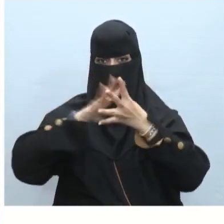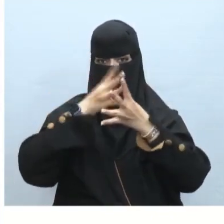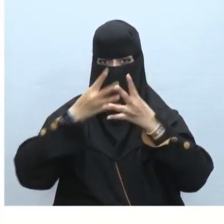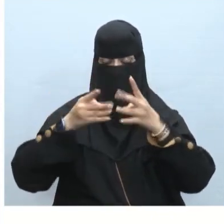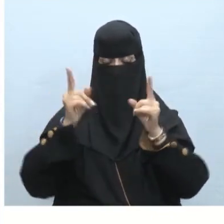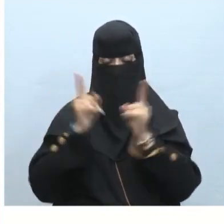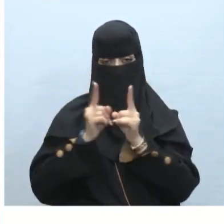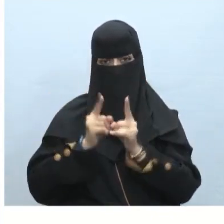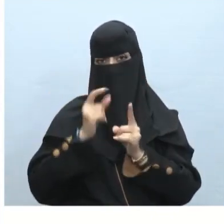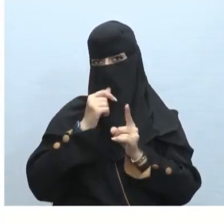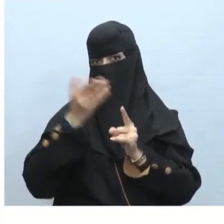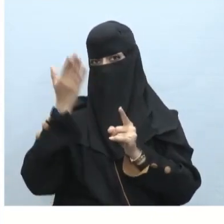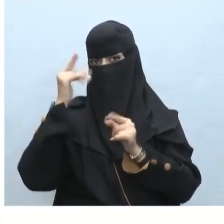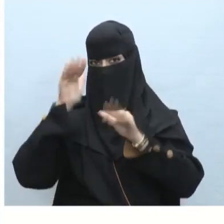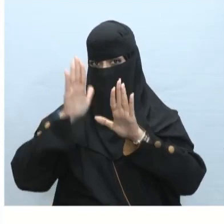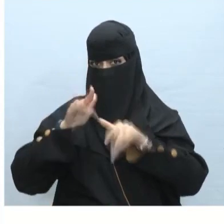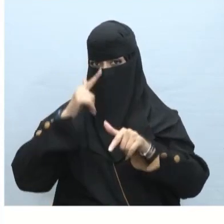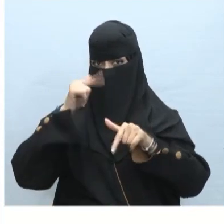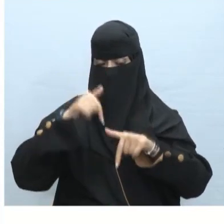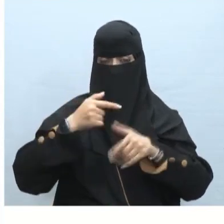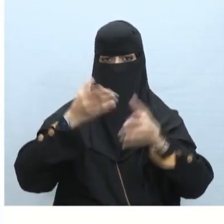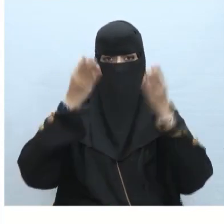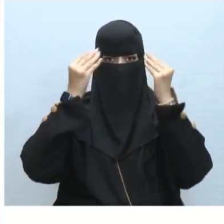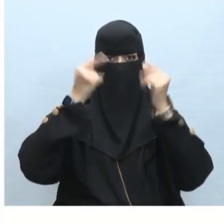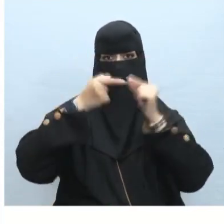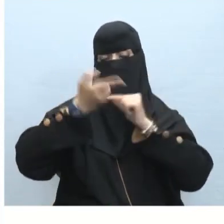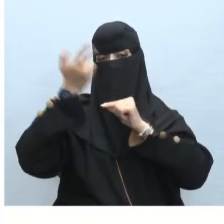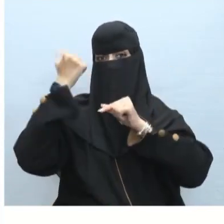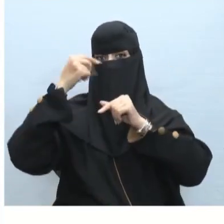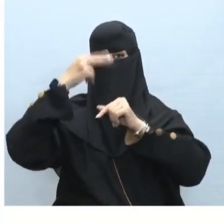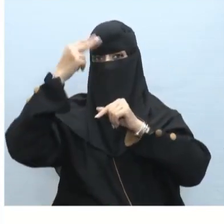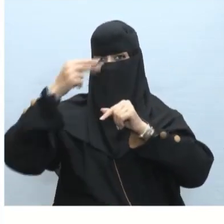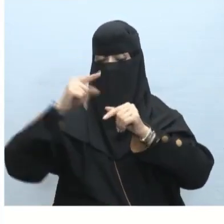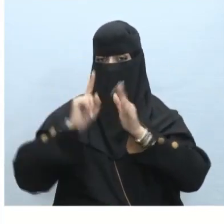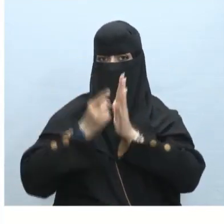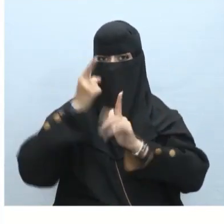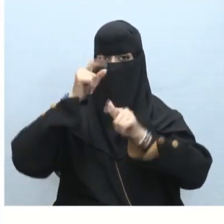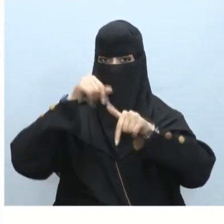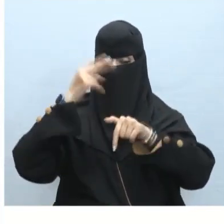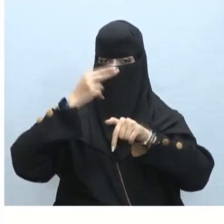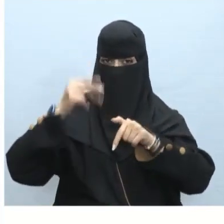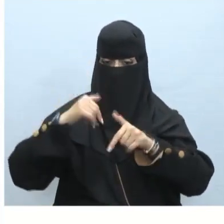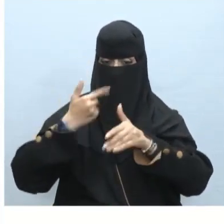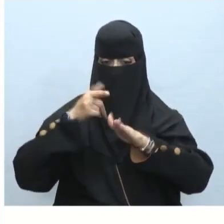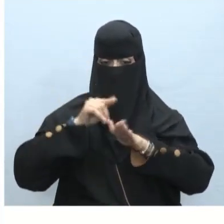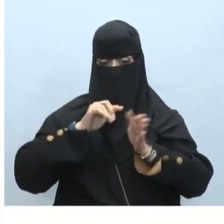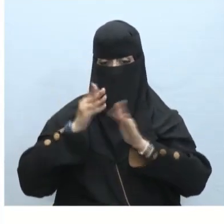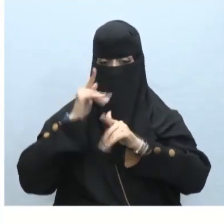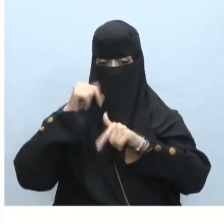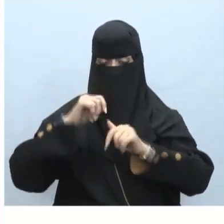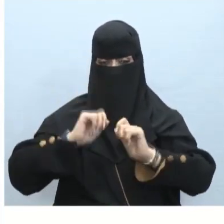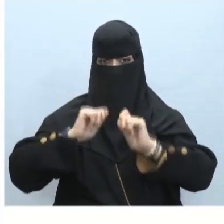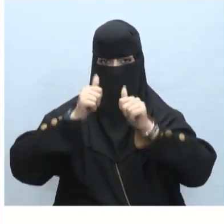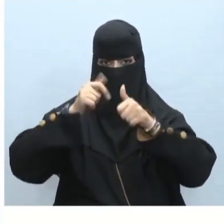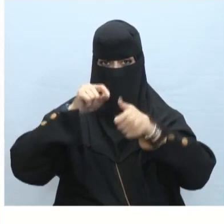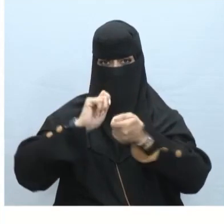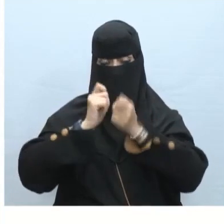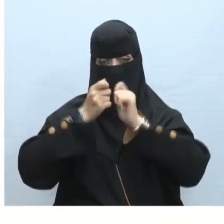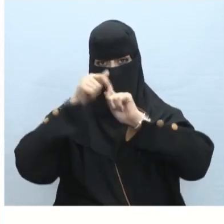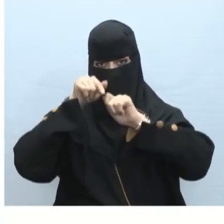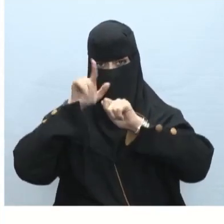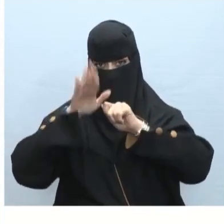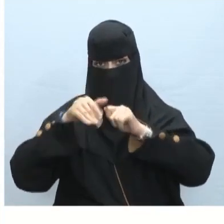محدد مسبقا اي ان البيانات الموجوده داخل الجدول محدده مسبقا ولكن تستطيع تغيير